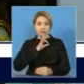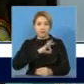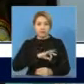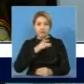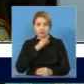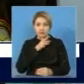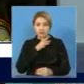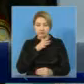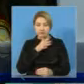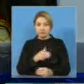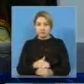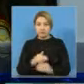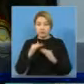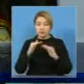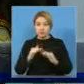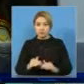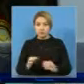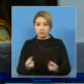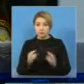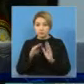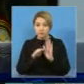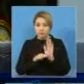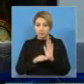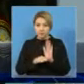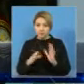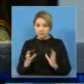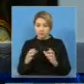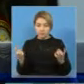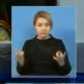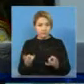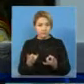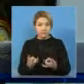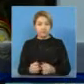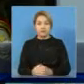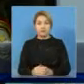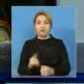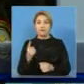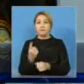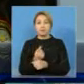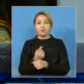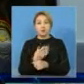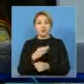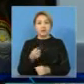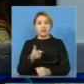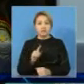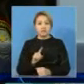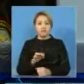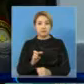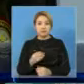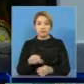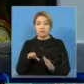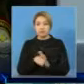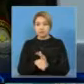кезінде төмендегідей өрт қауіпсіздік қағидаларын сақтауды еске саламыз. Ең біріншісі ол тұрмыстық газ аспаптарын, оның